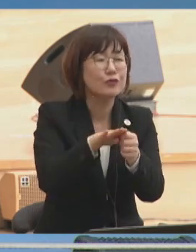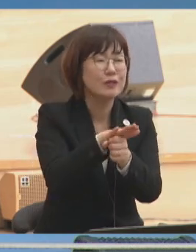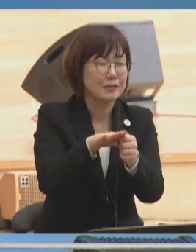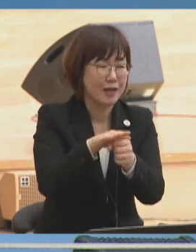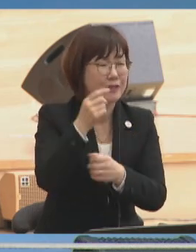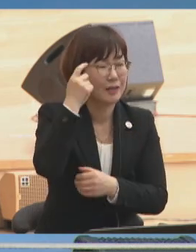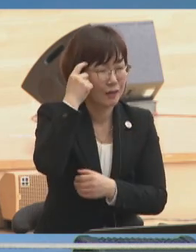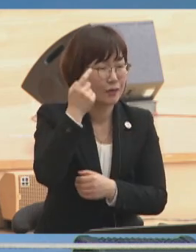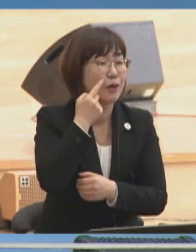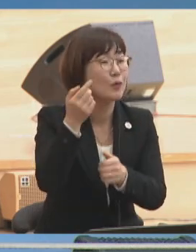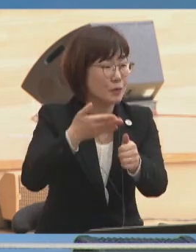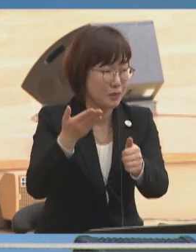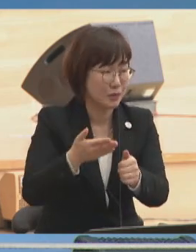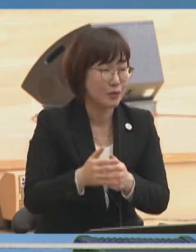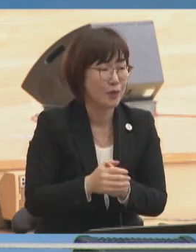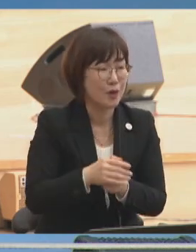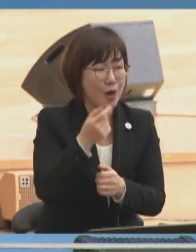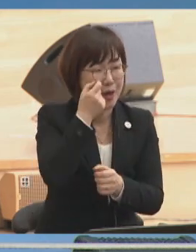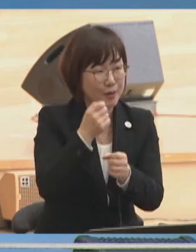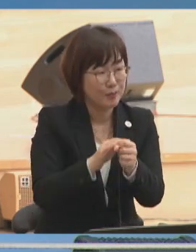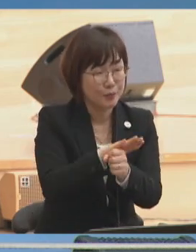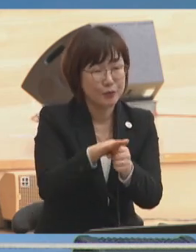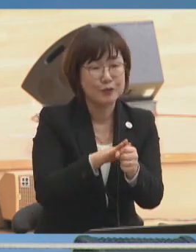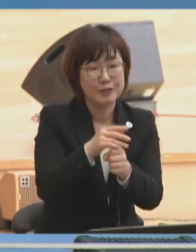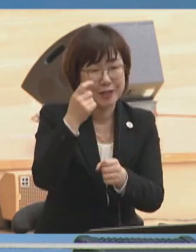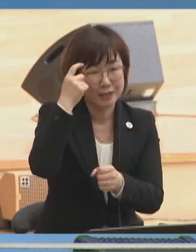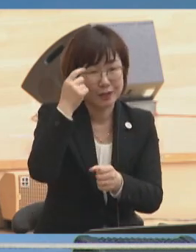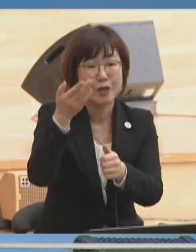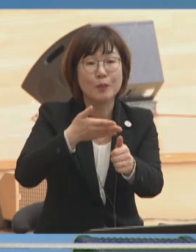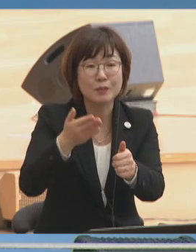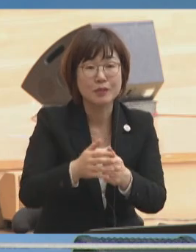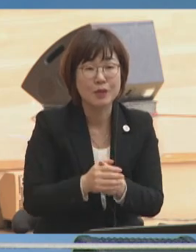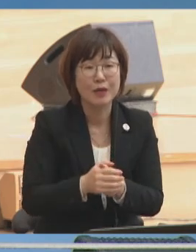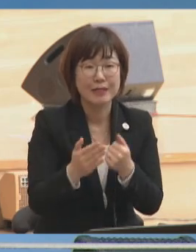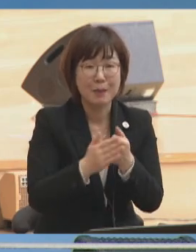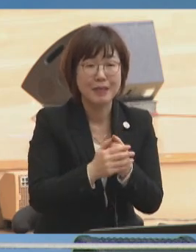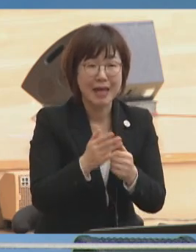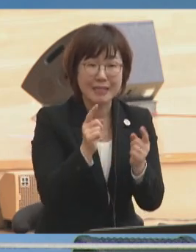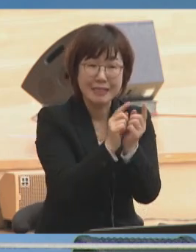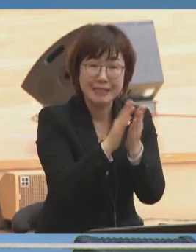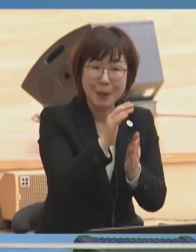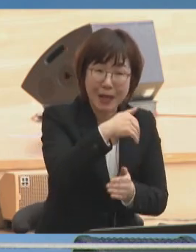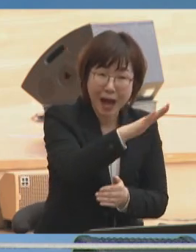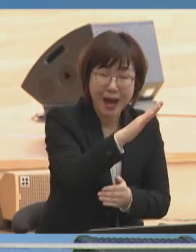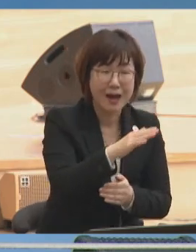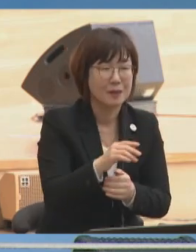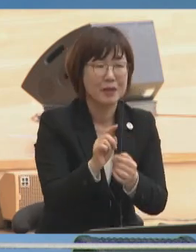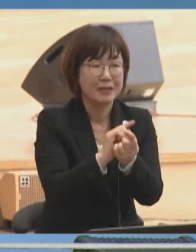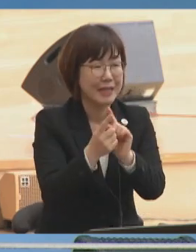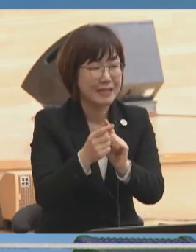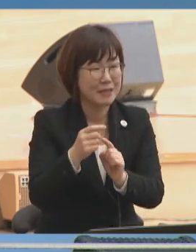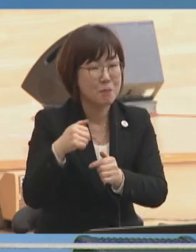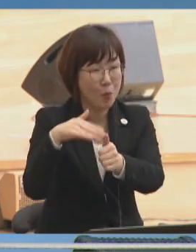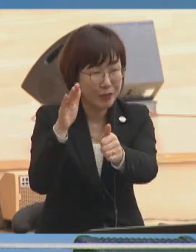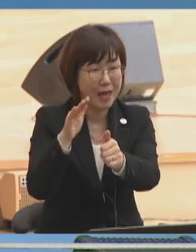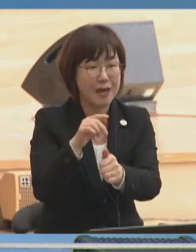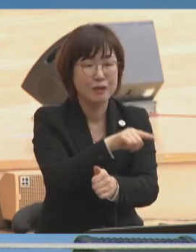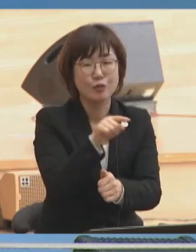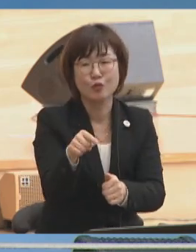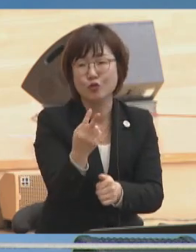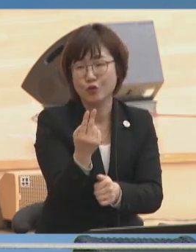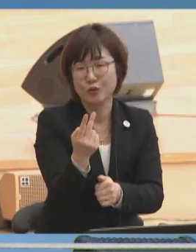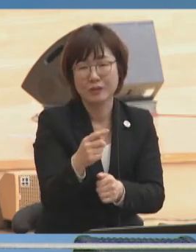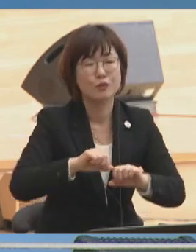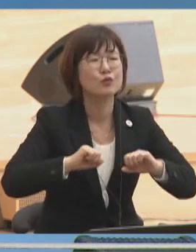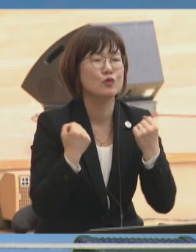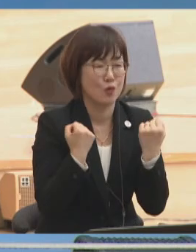거예요. 불쌍히 여기는 거죠. 그래서 가든지 아니면 보내든지 순종하는 거죠. 또